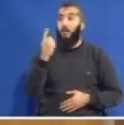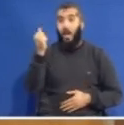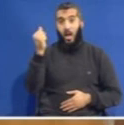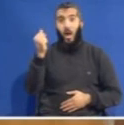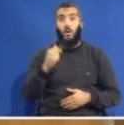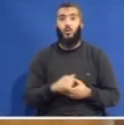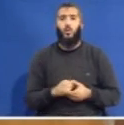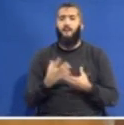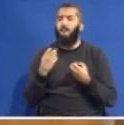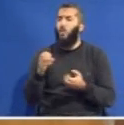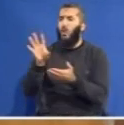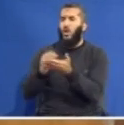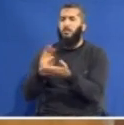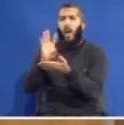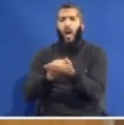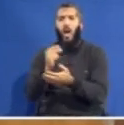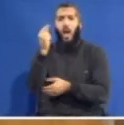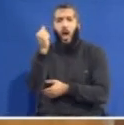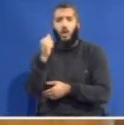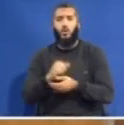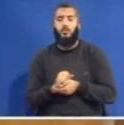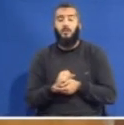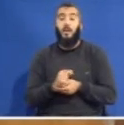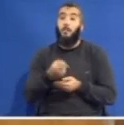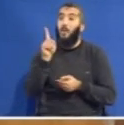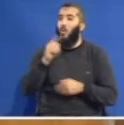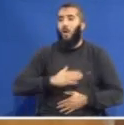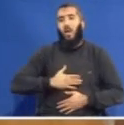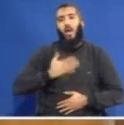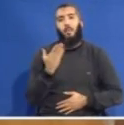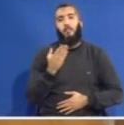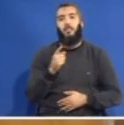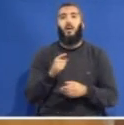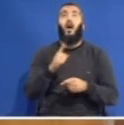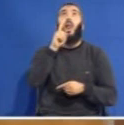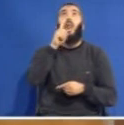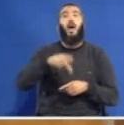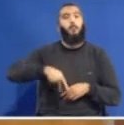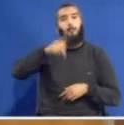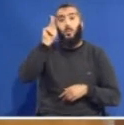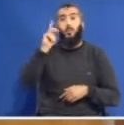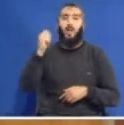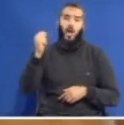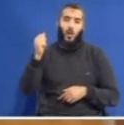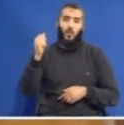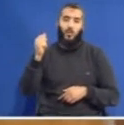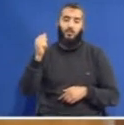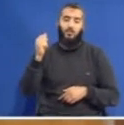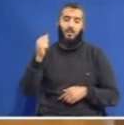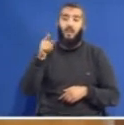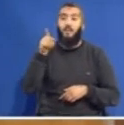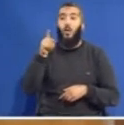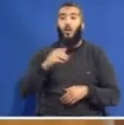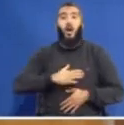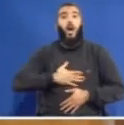كثيرا منه ويحب أن يجمع، ومع ذلك يفضل حب الله على حب المال، فحب الله